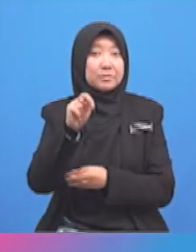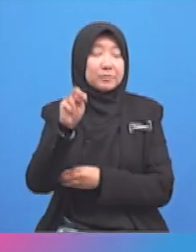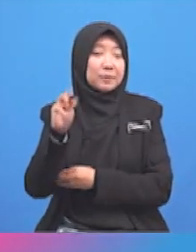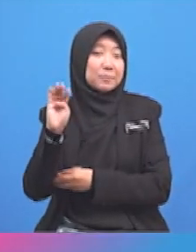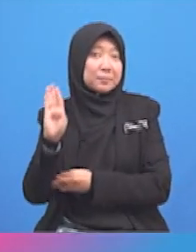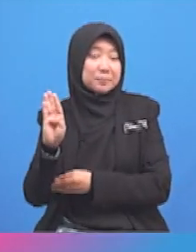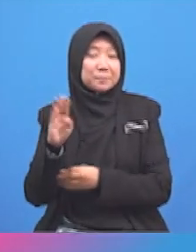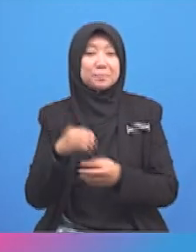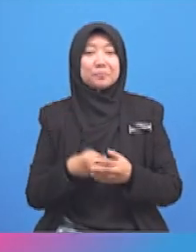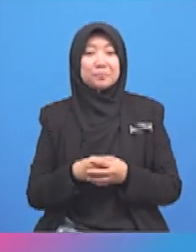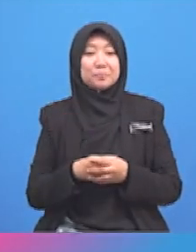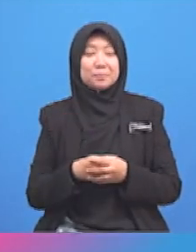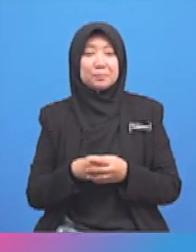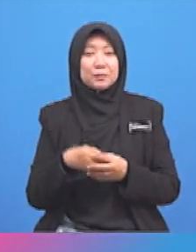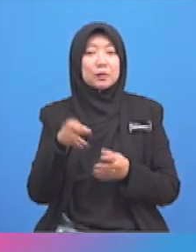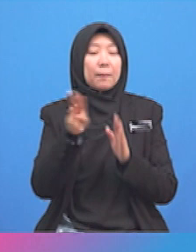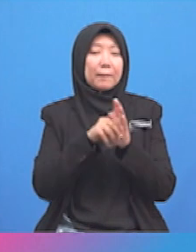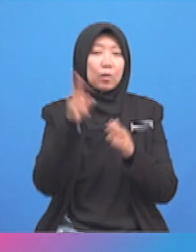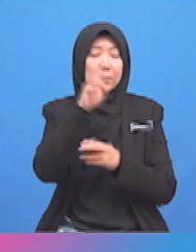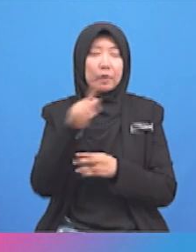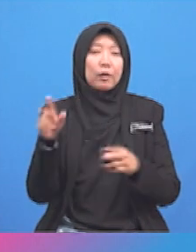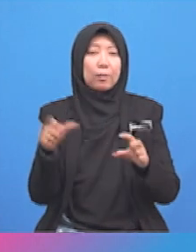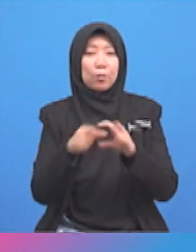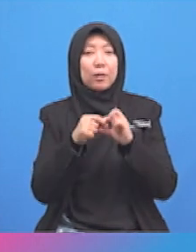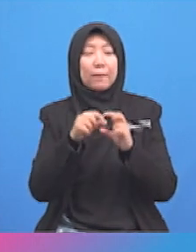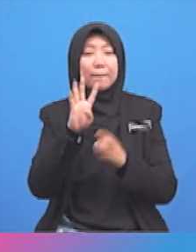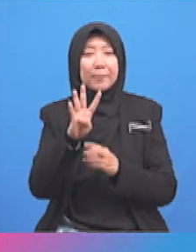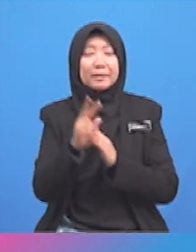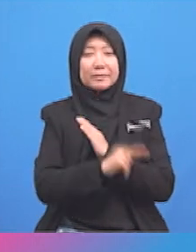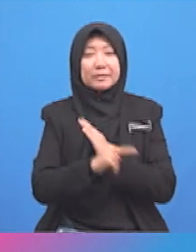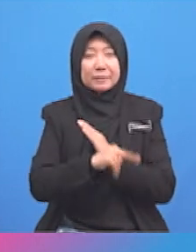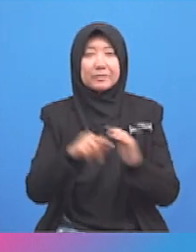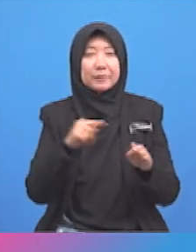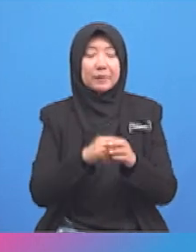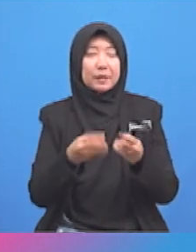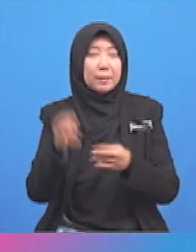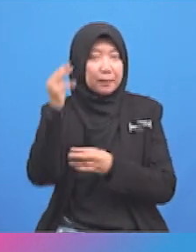Melayu Bersekutu merupakan gabungan 4 buah negeri di Tanah Melayu,